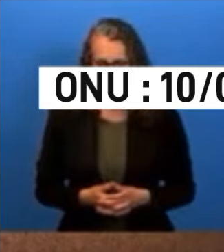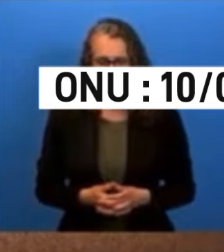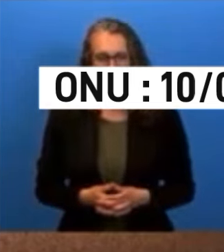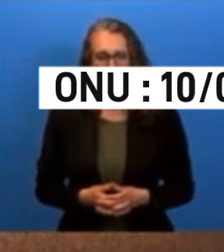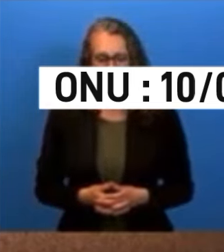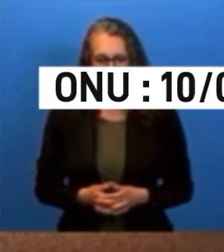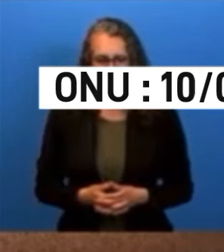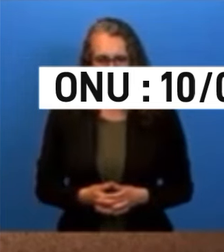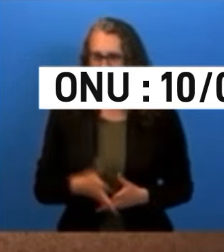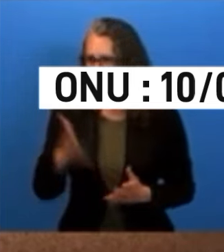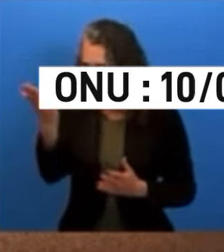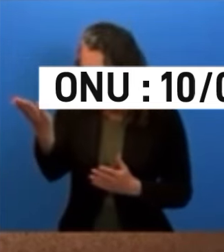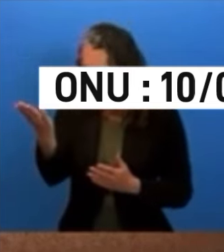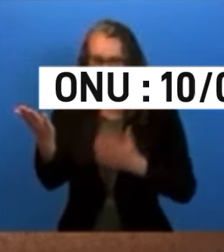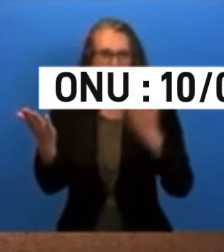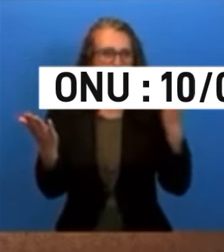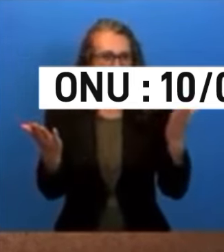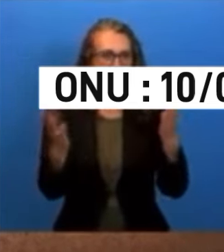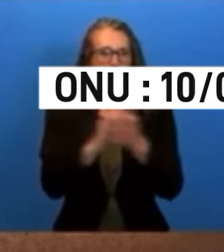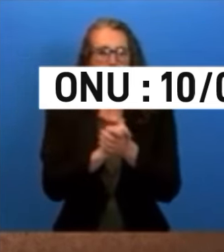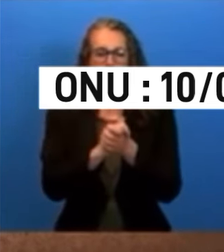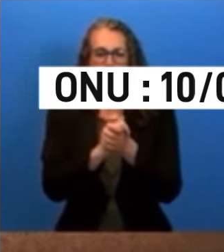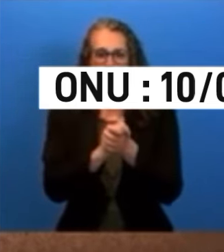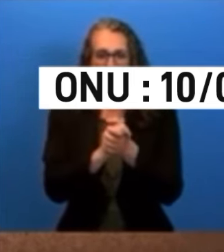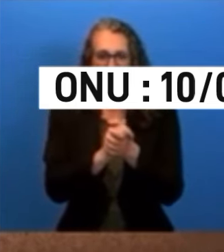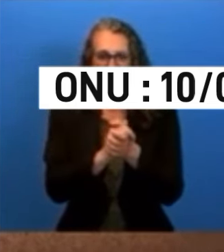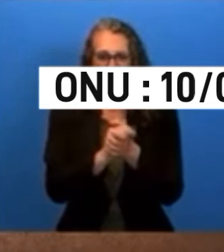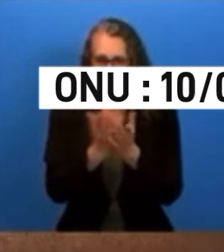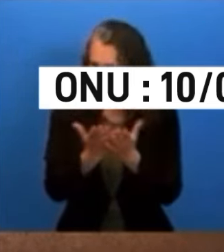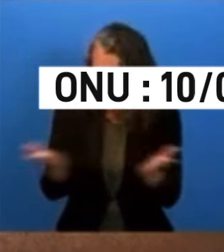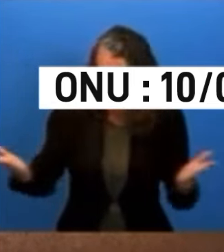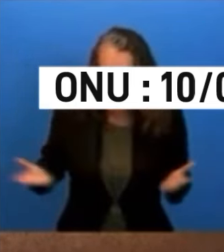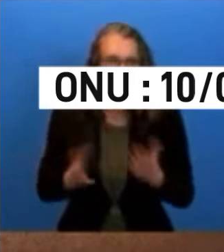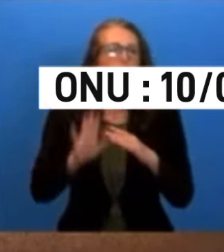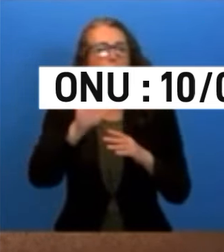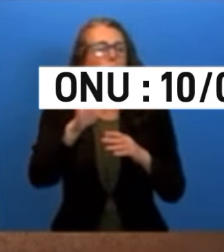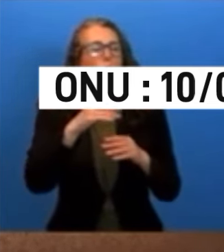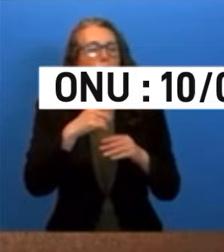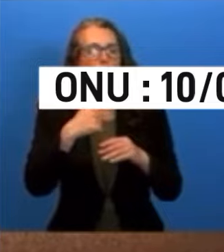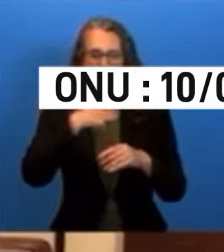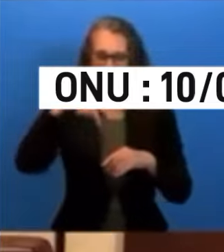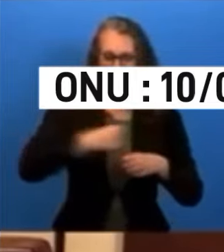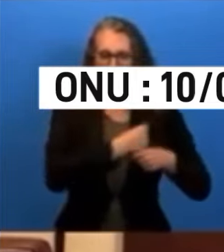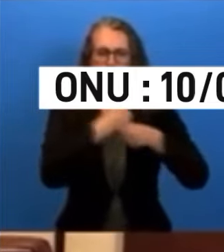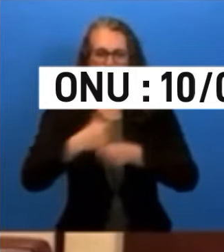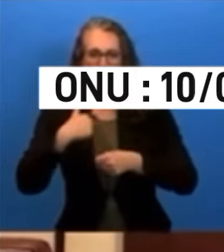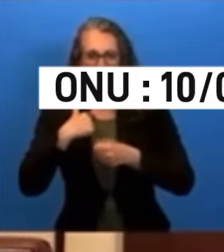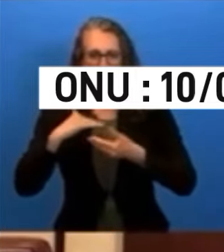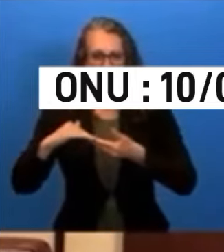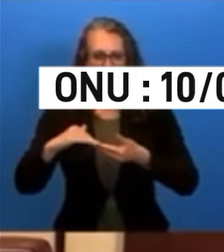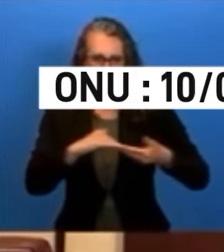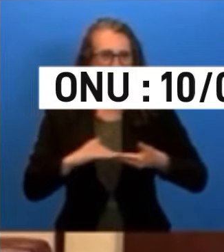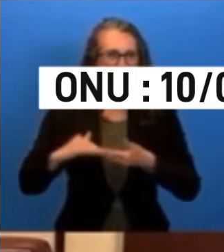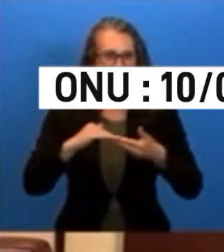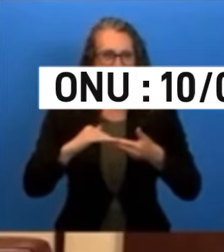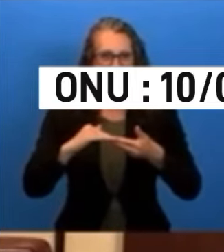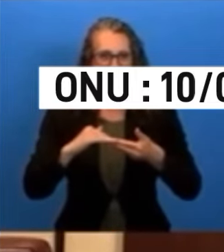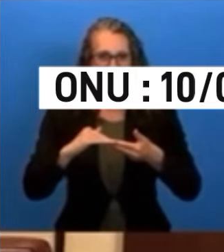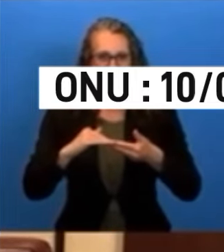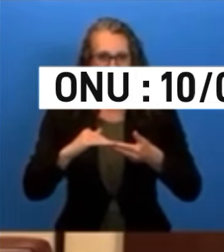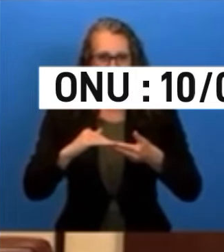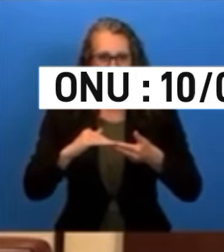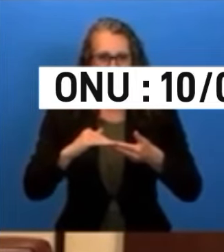سيدتي نائبة الرئيسة، السيدات والسادة، باسم رابطة القبائل لحقوق